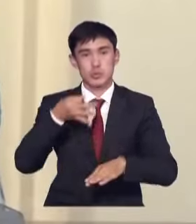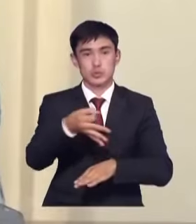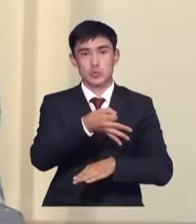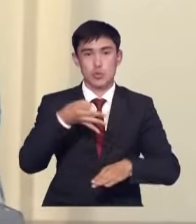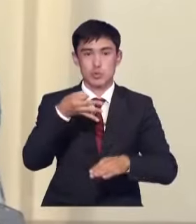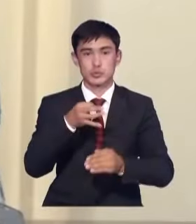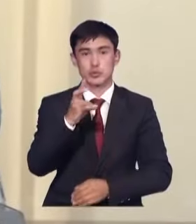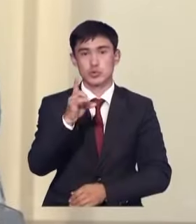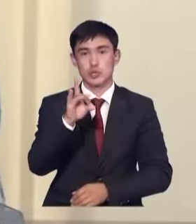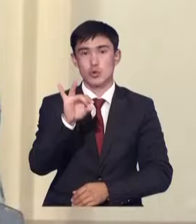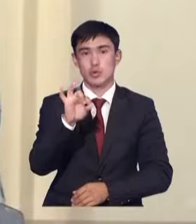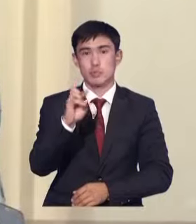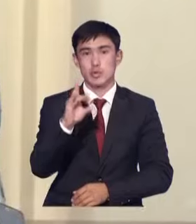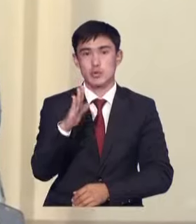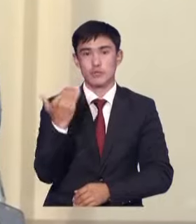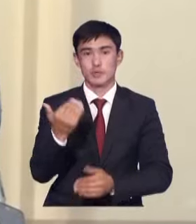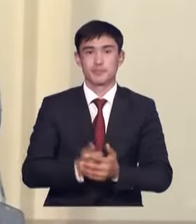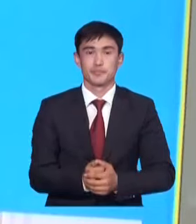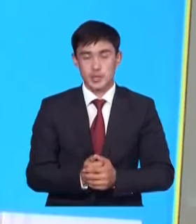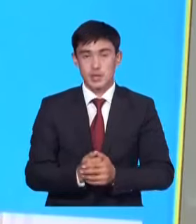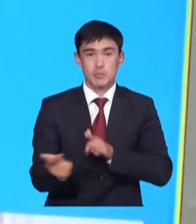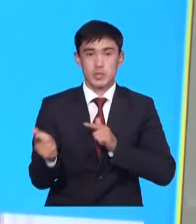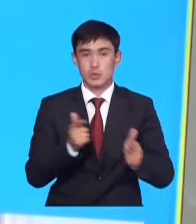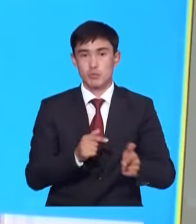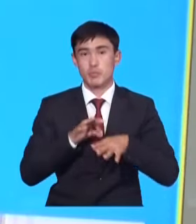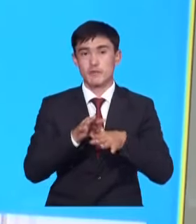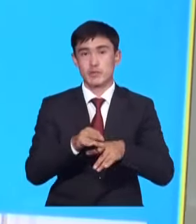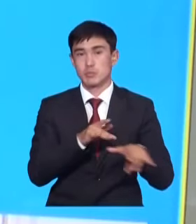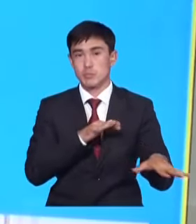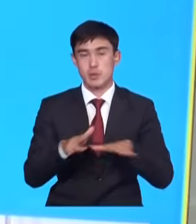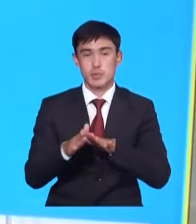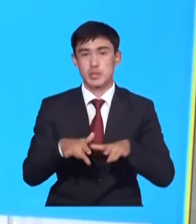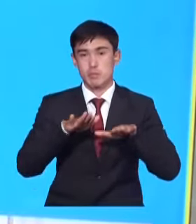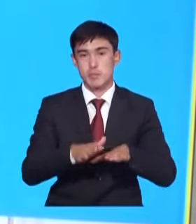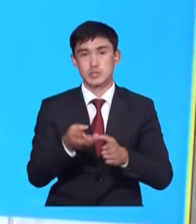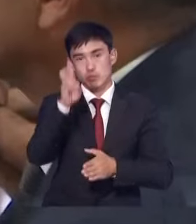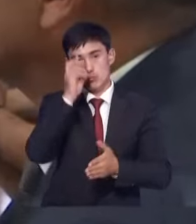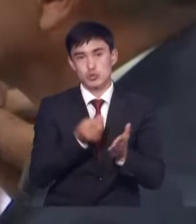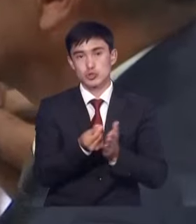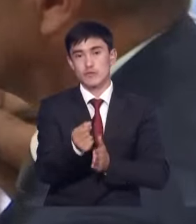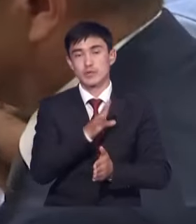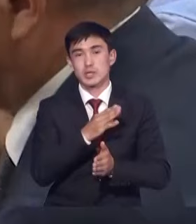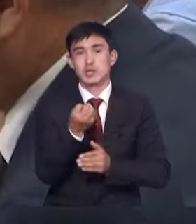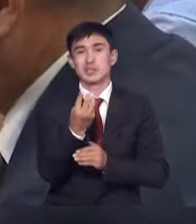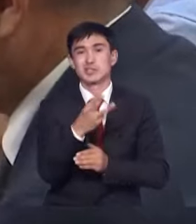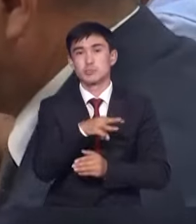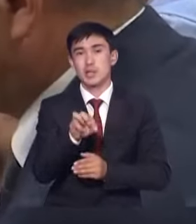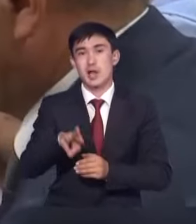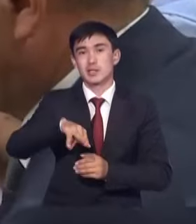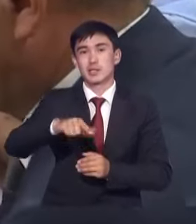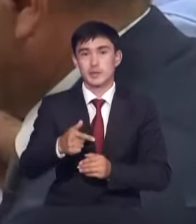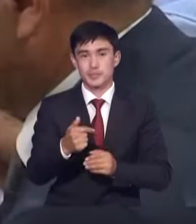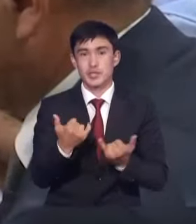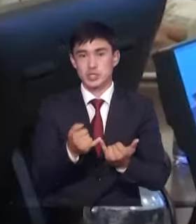заместителя акима Алматинской области Нуржана Кудайбергенова. На подготовку и проведение мероприятий из местного бюджета выделено 13